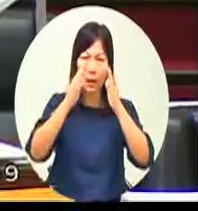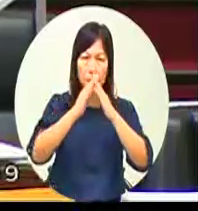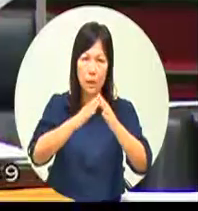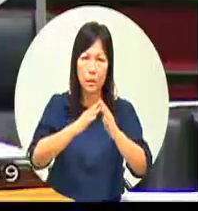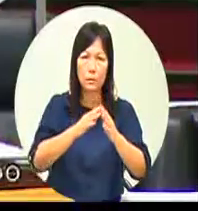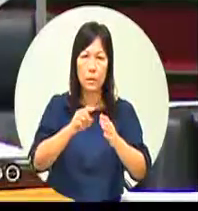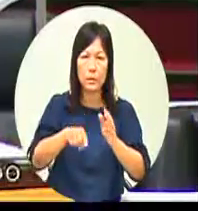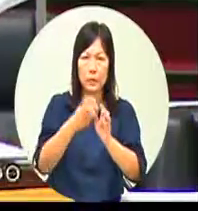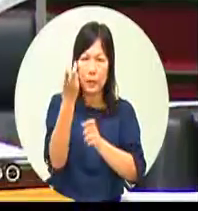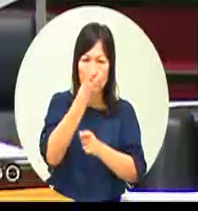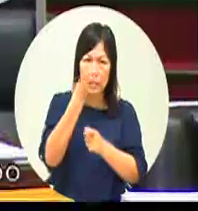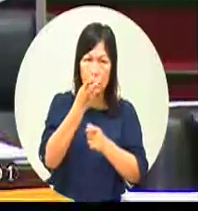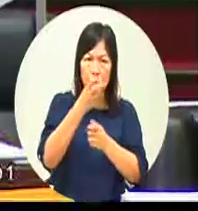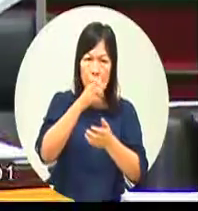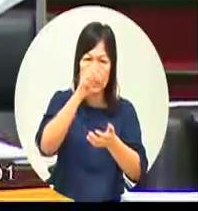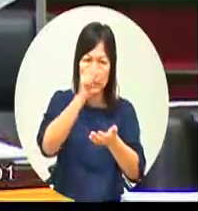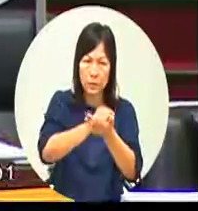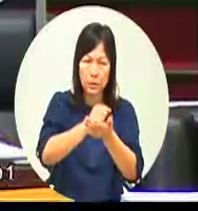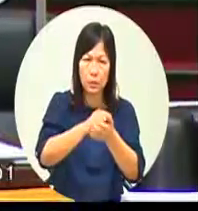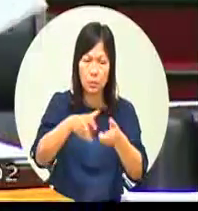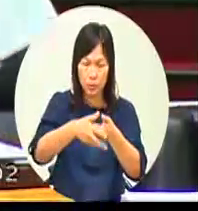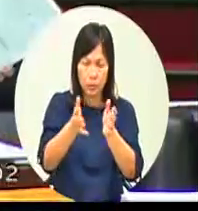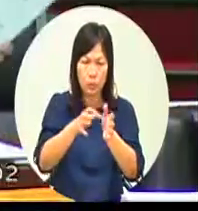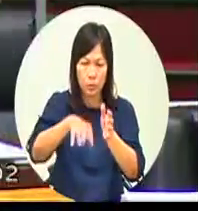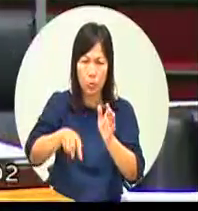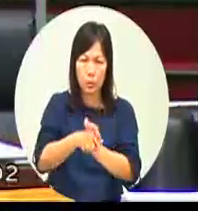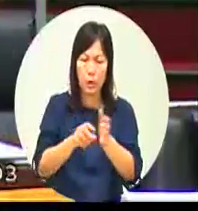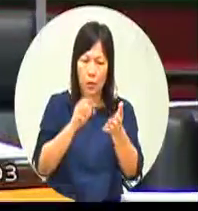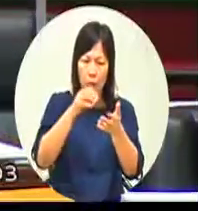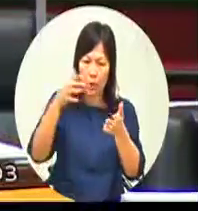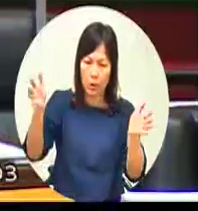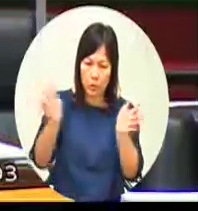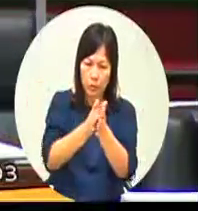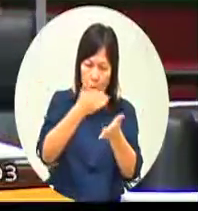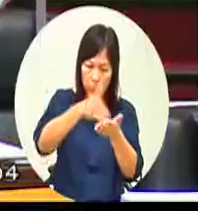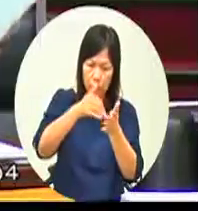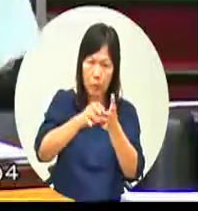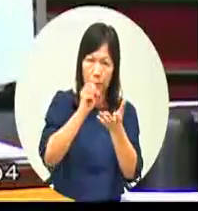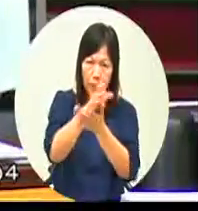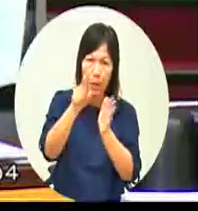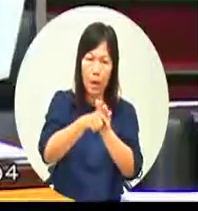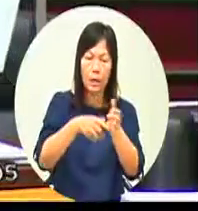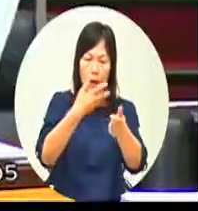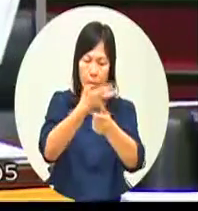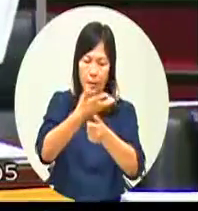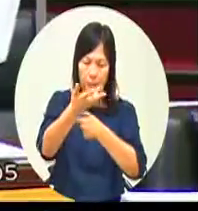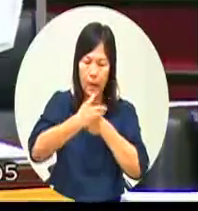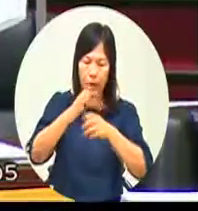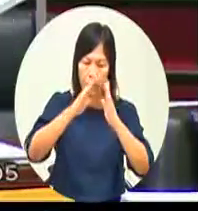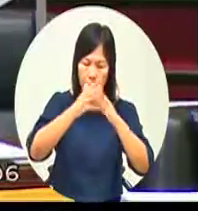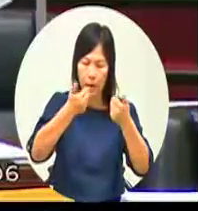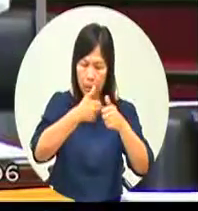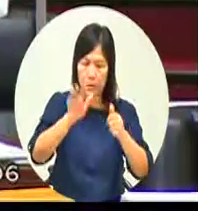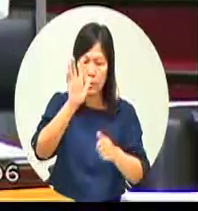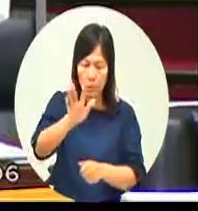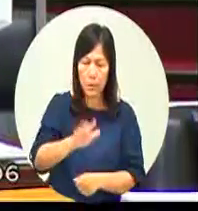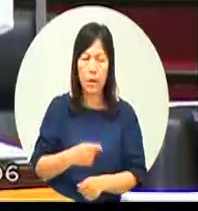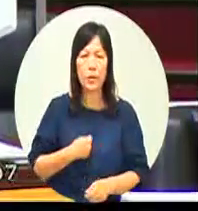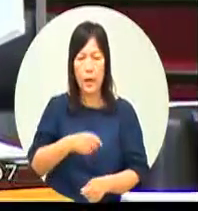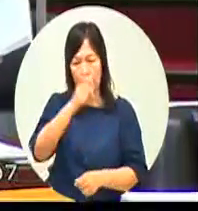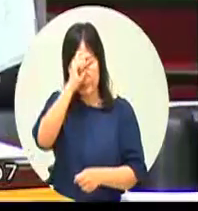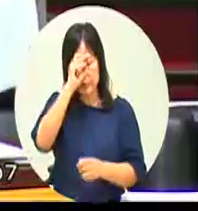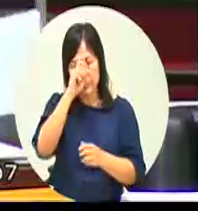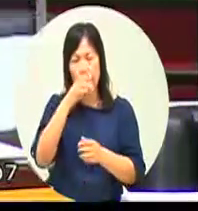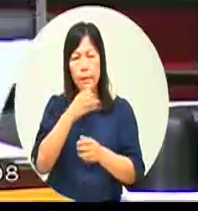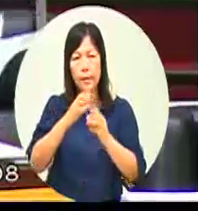市审计处的报告，就是决算报告啊，这个都有送到我们议会啊，所以我来跟议长建议，是不是